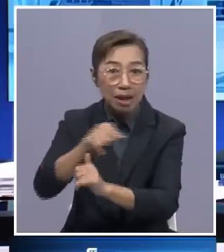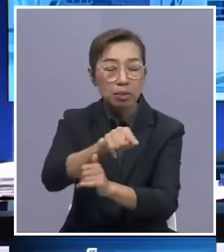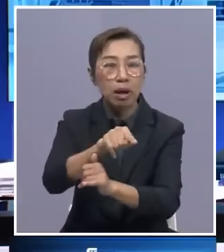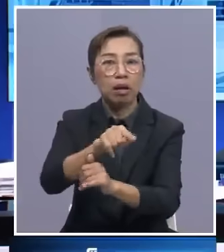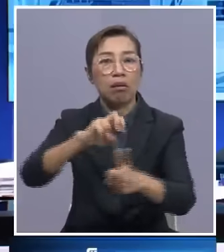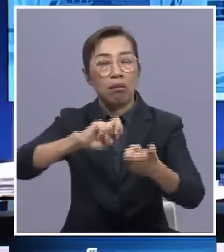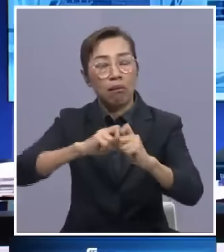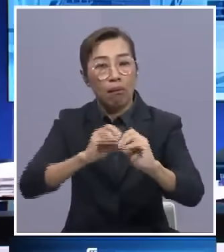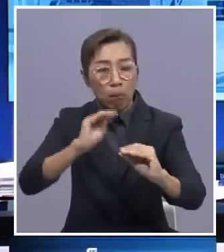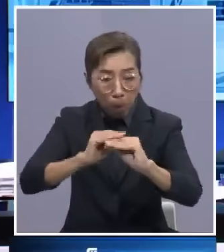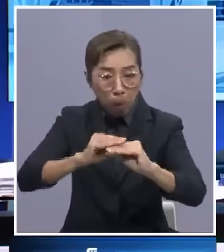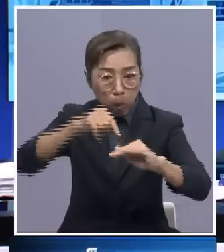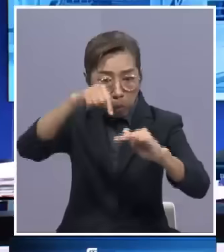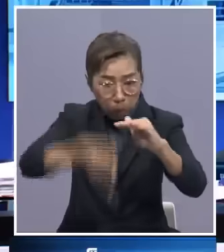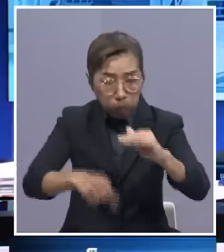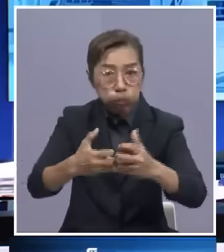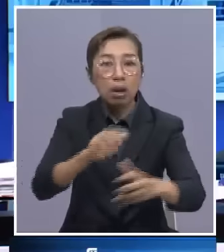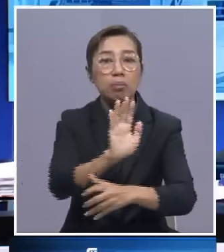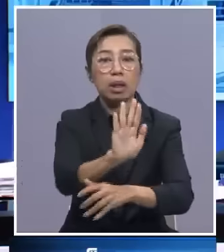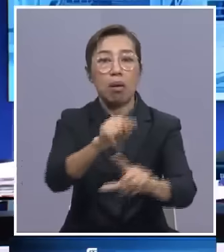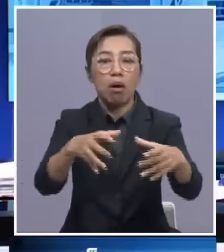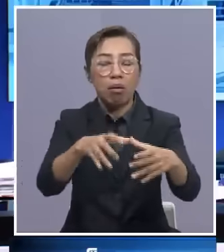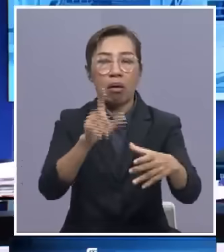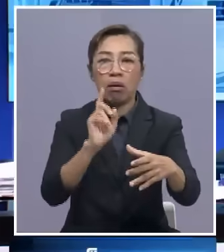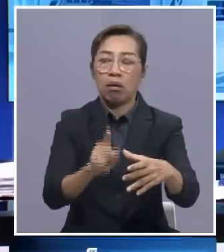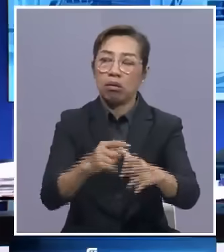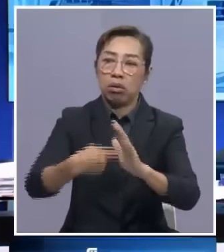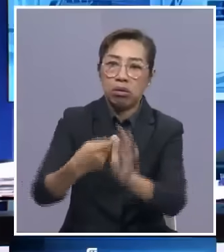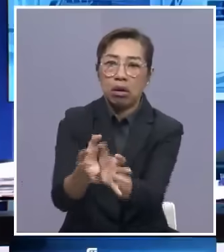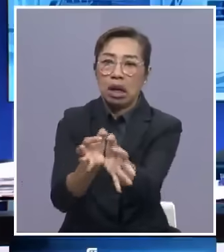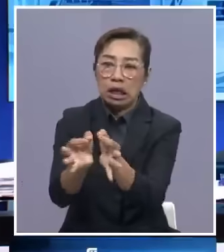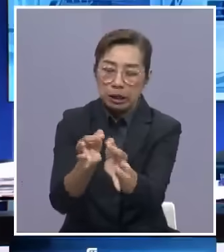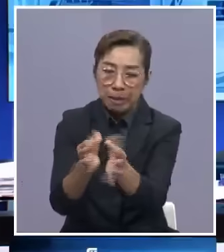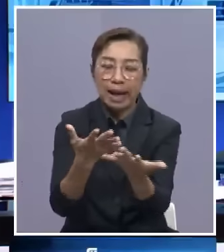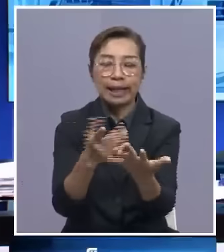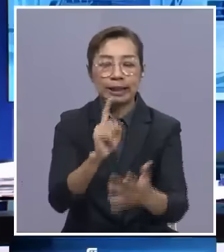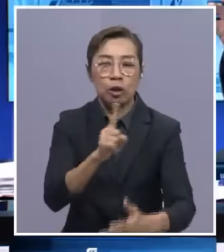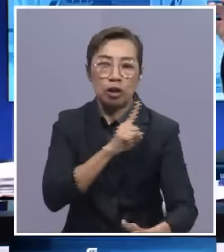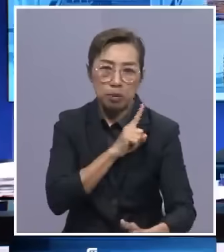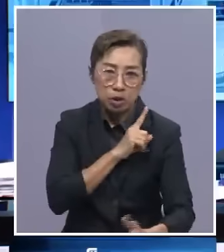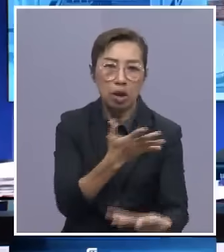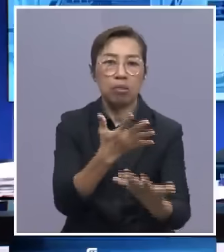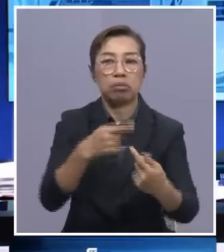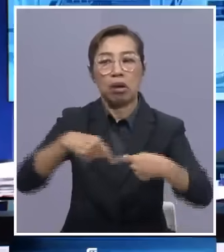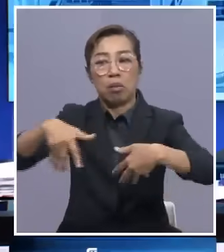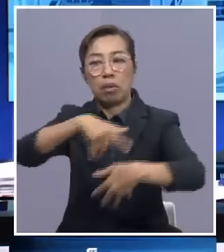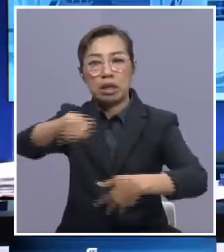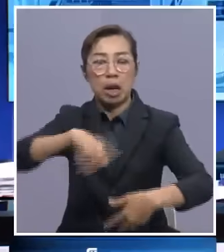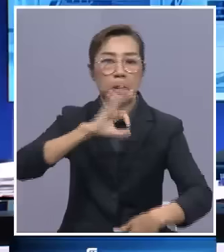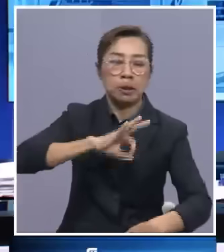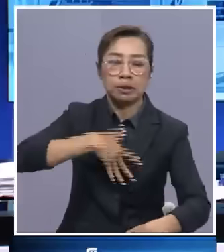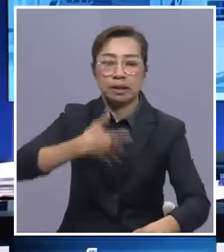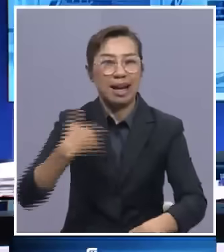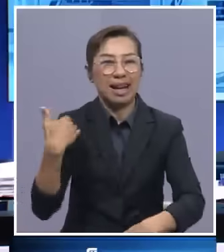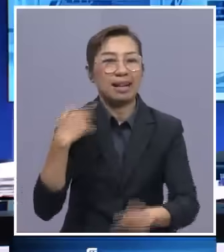ลึกขนาดนี้ลึกในส่วนของพรรคก้าวไกลที่จะต้องออกมาทั้งชี้แจงแสดงสปิริตแล้วก็ไปกระทบศรัทธาของพรรคก้าวไกล